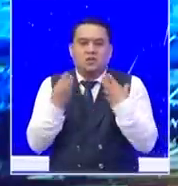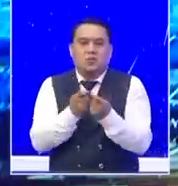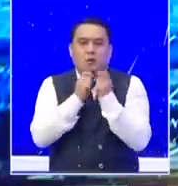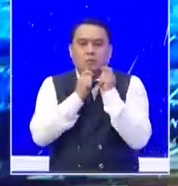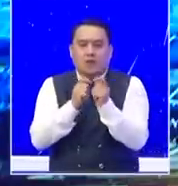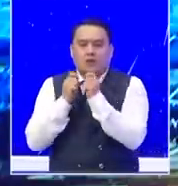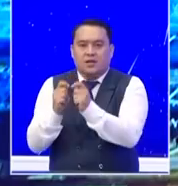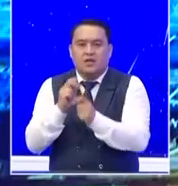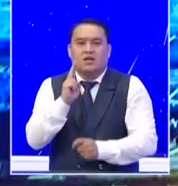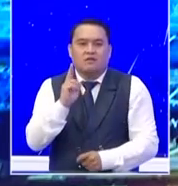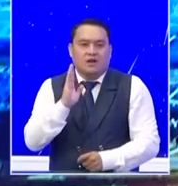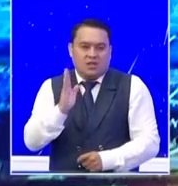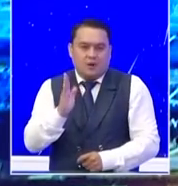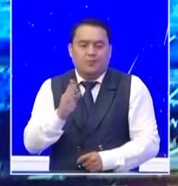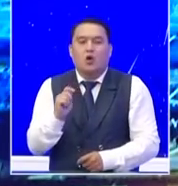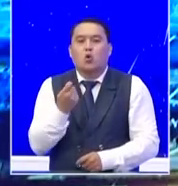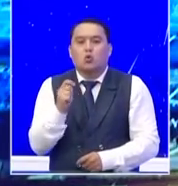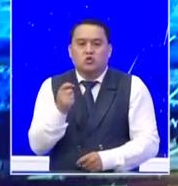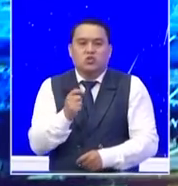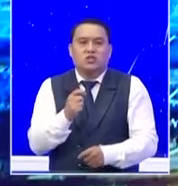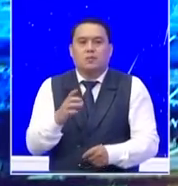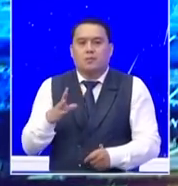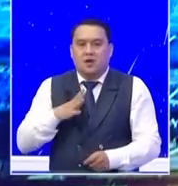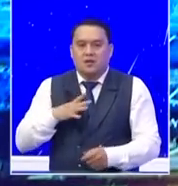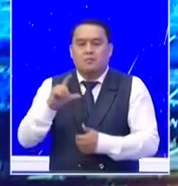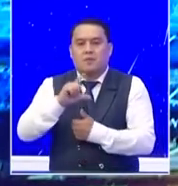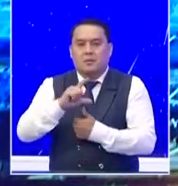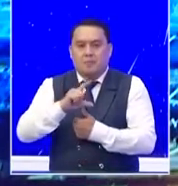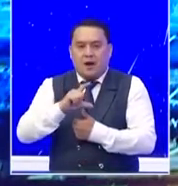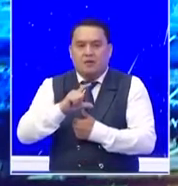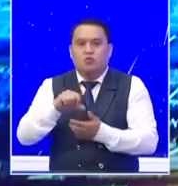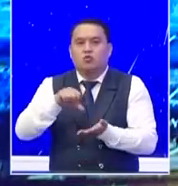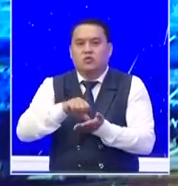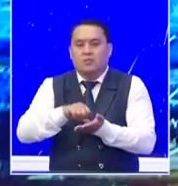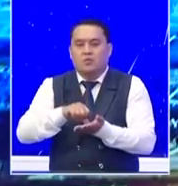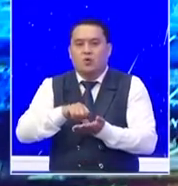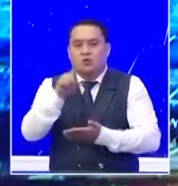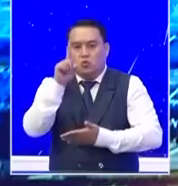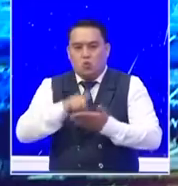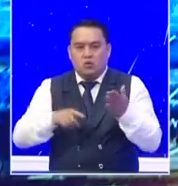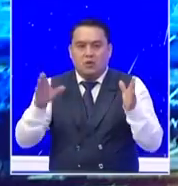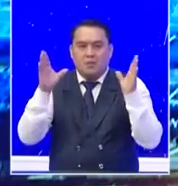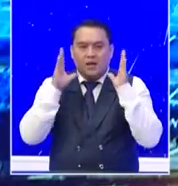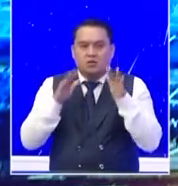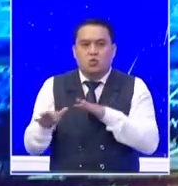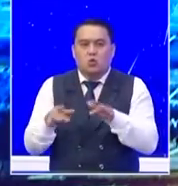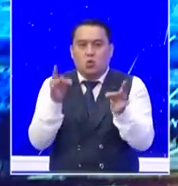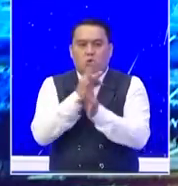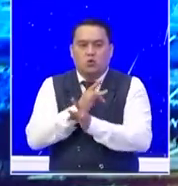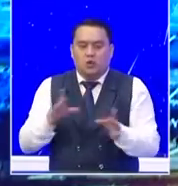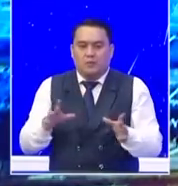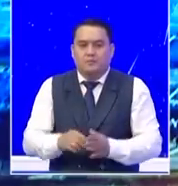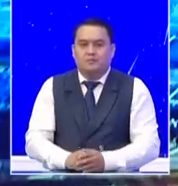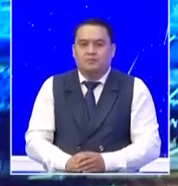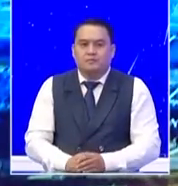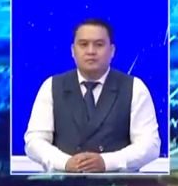обладателями нового жилья. Торжественное вручение ключей состоялось в мечети Имам с участием представителей духовенства и деятелей культуры.